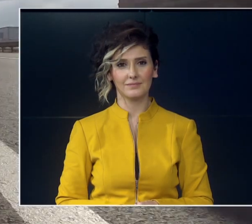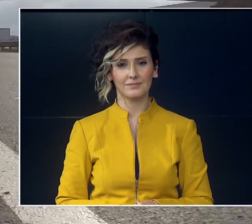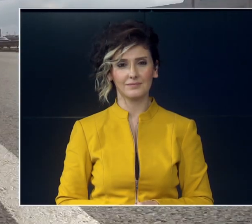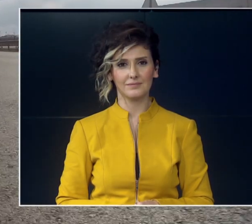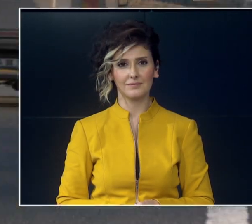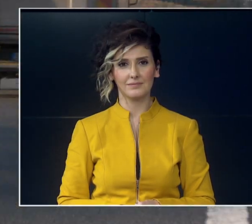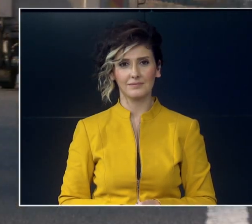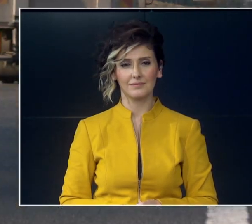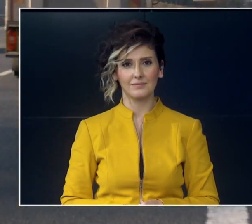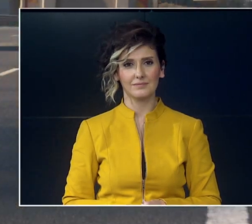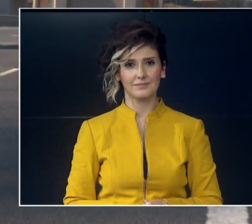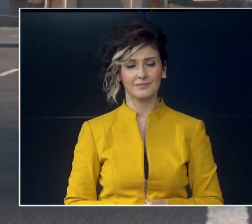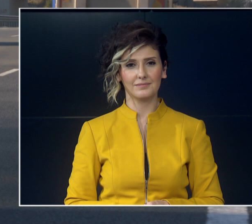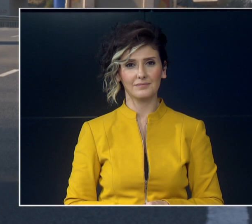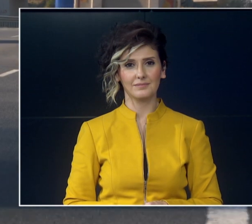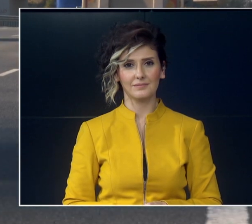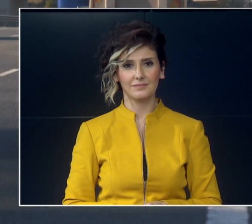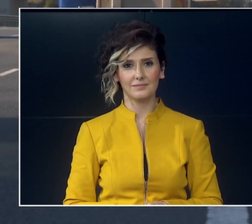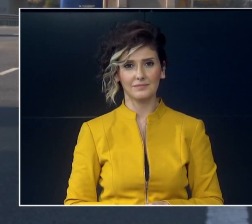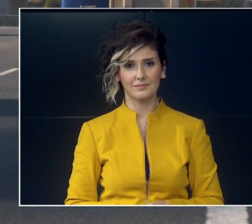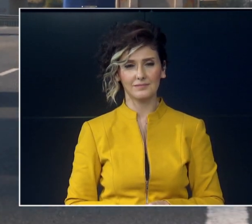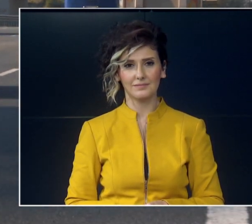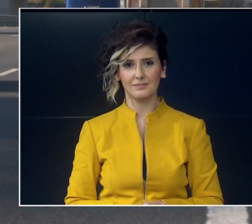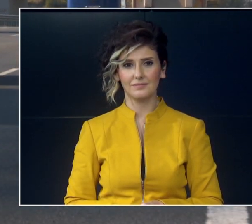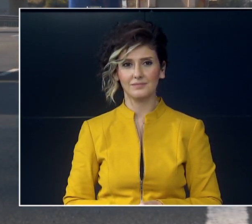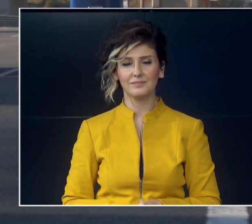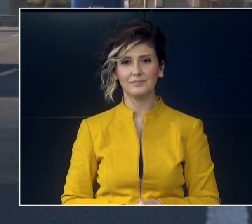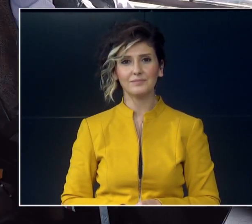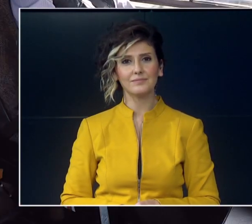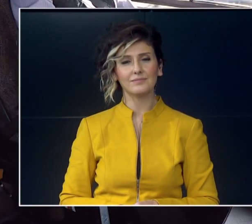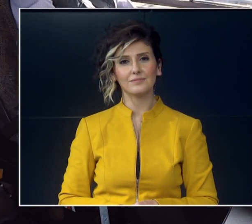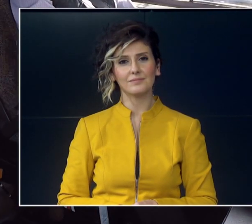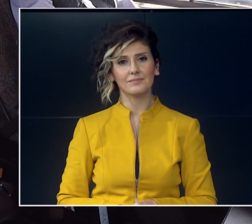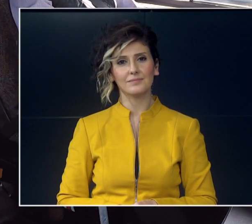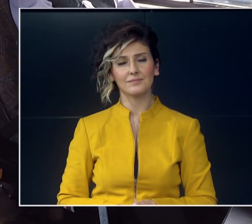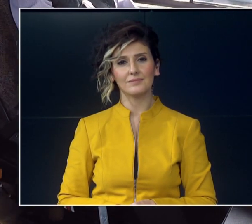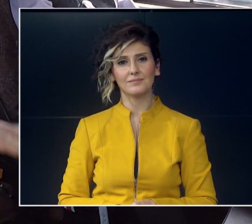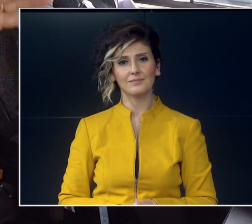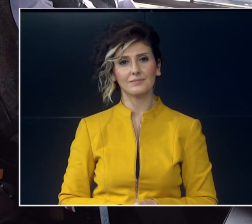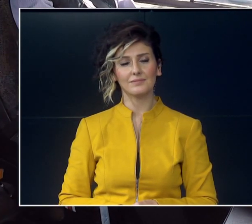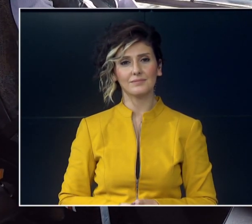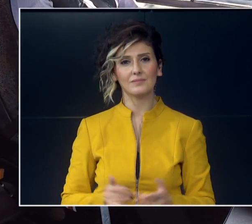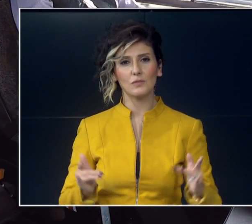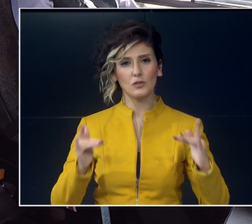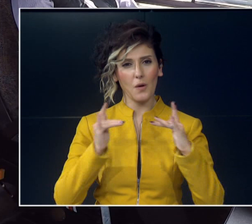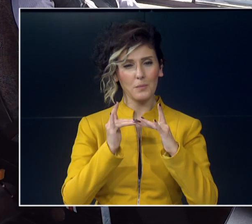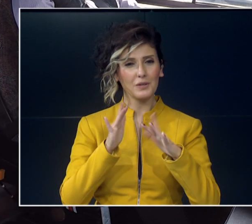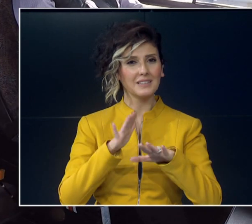Evet. köprü yavaş